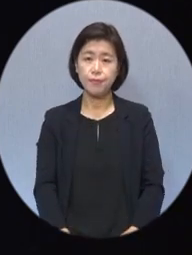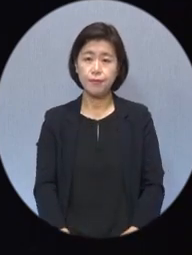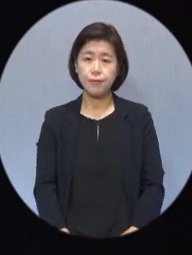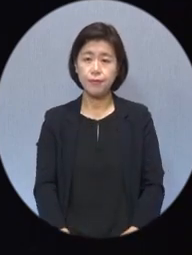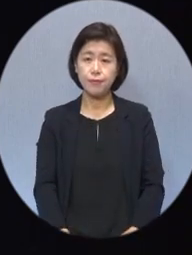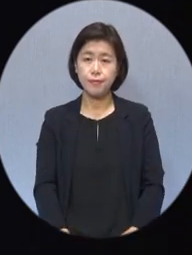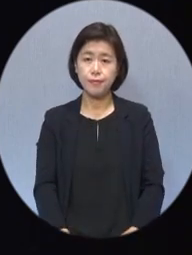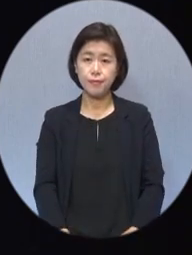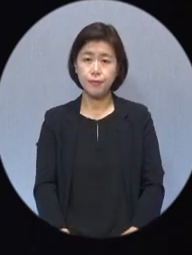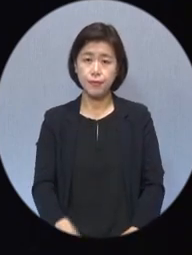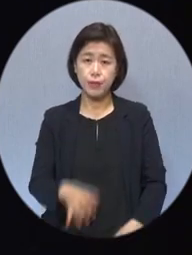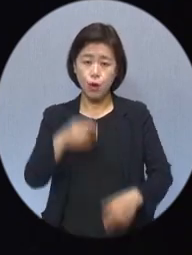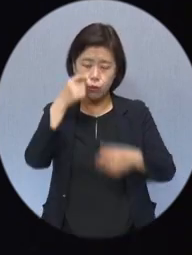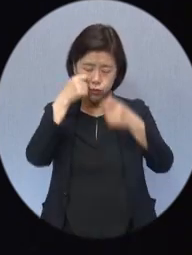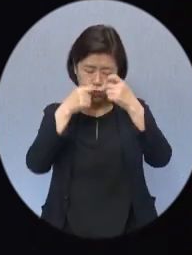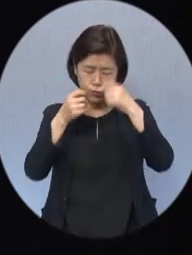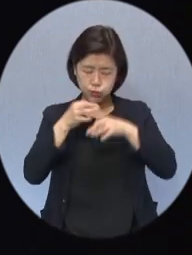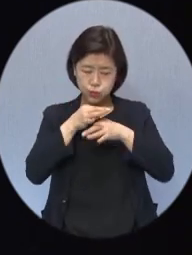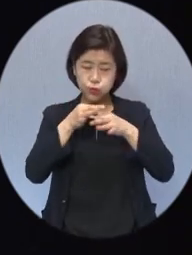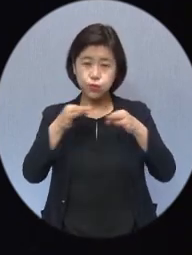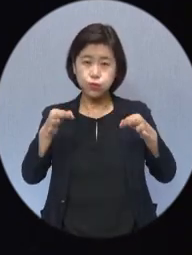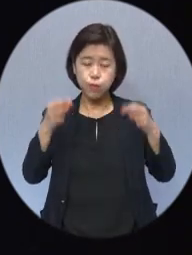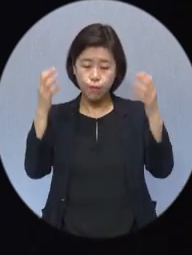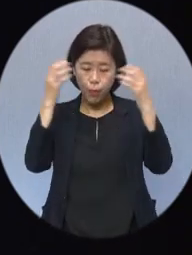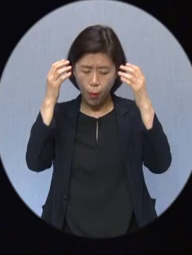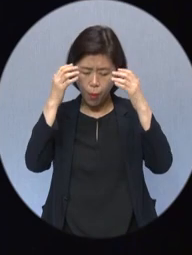울부짖는 고난의 길 위에 있다.